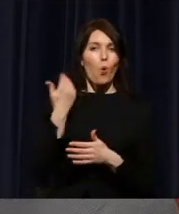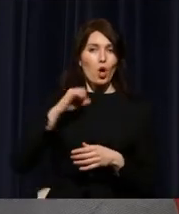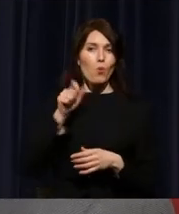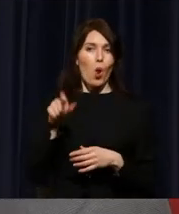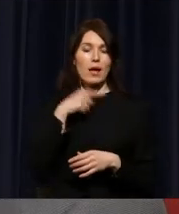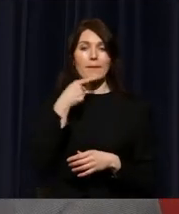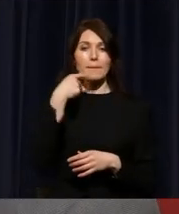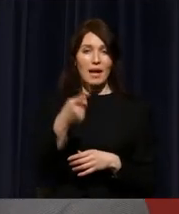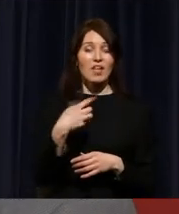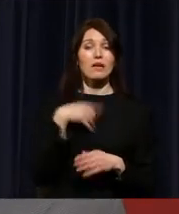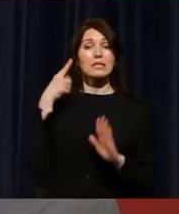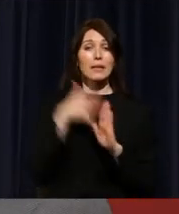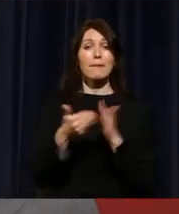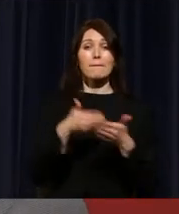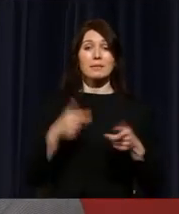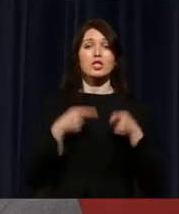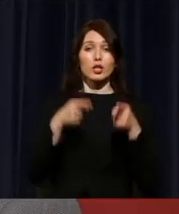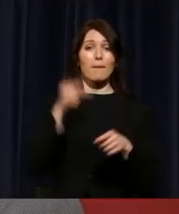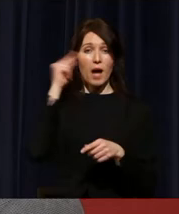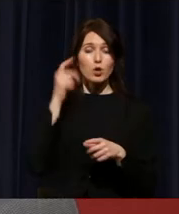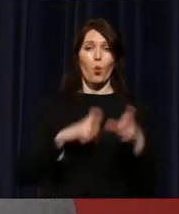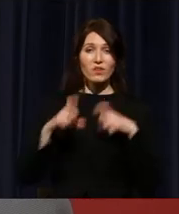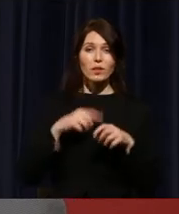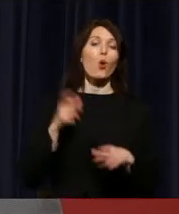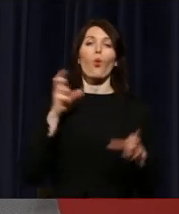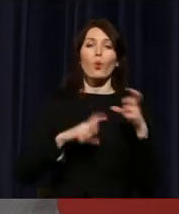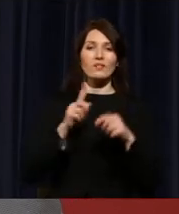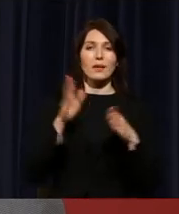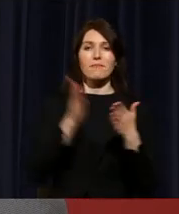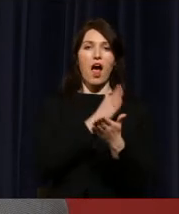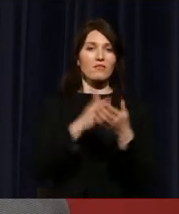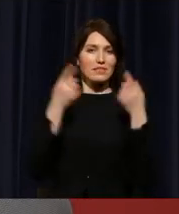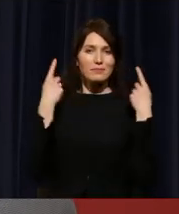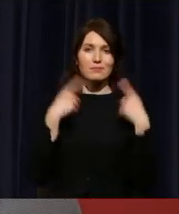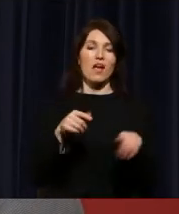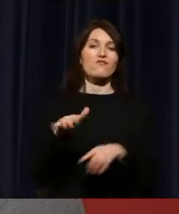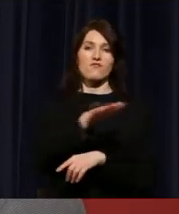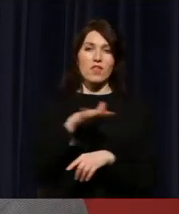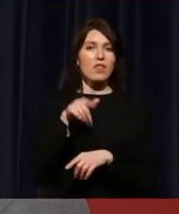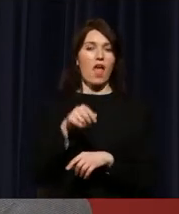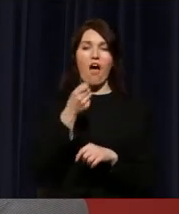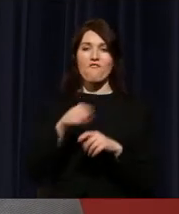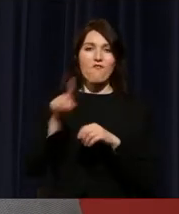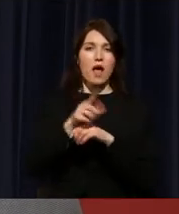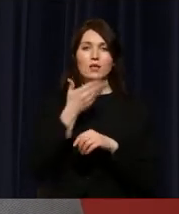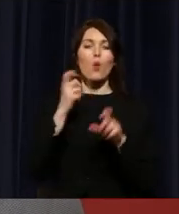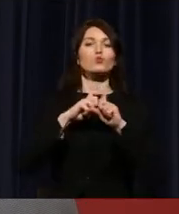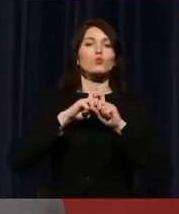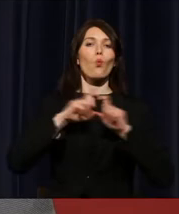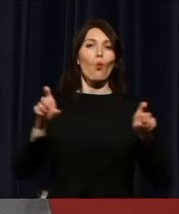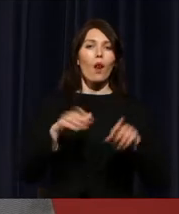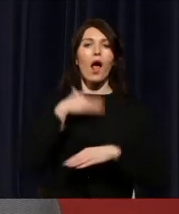vēl pirms tu iestājies, ka tomēr universitāte tā ir pilnīgi cita vide. Tā vairs nav skola, kur